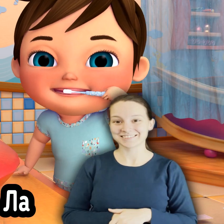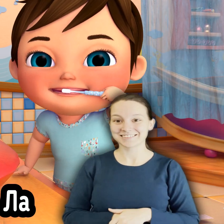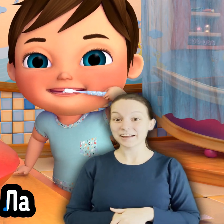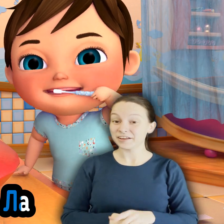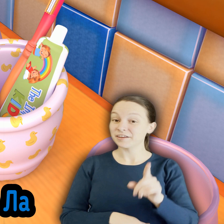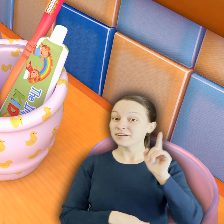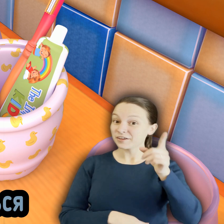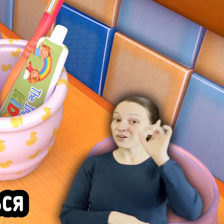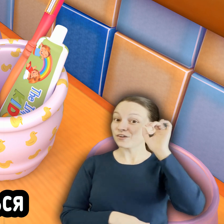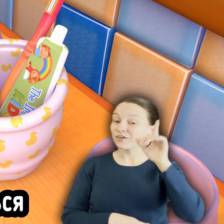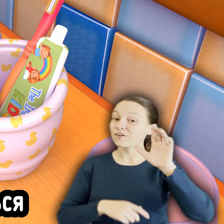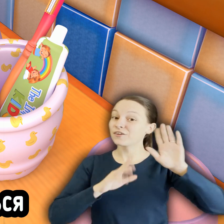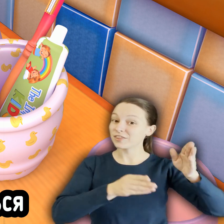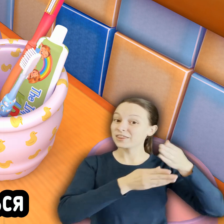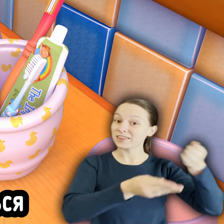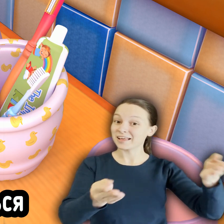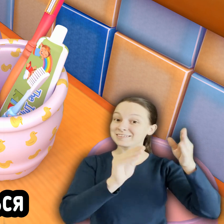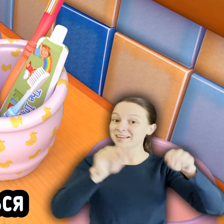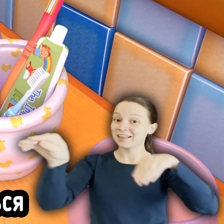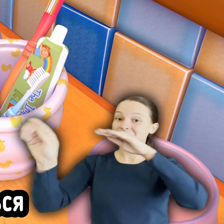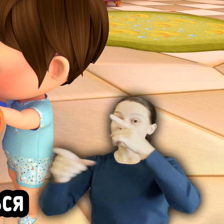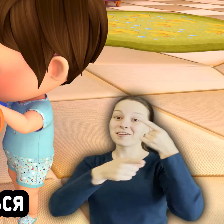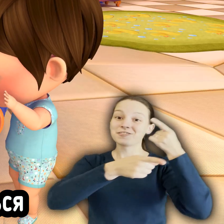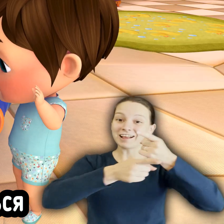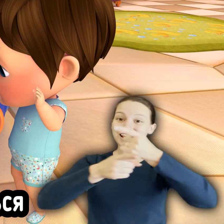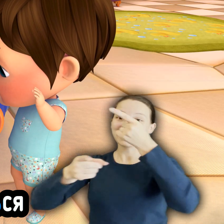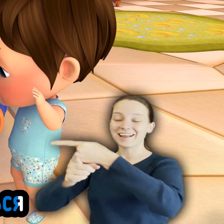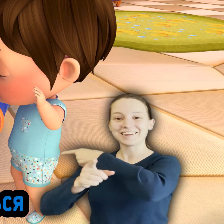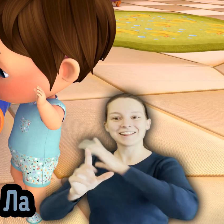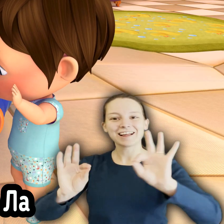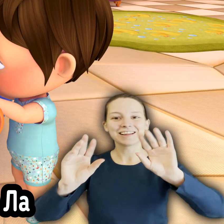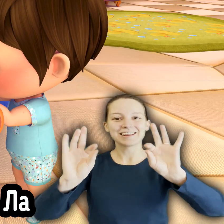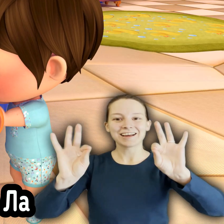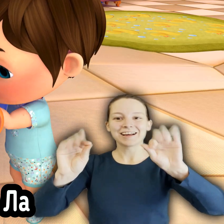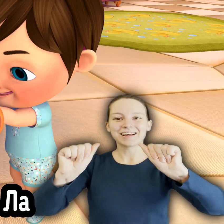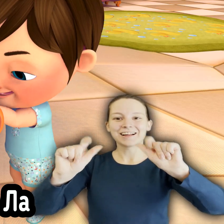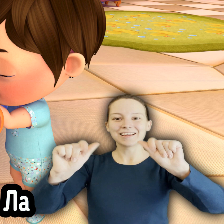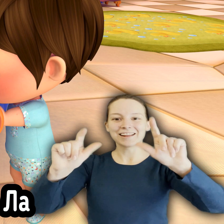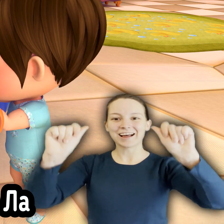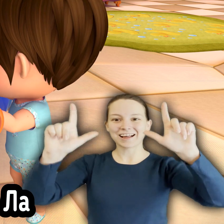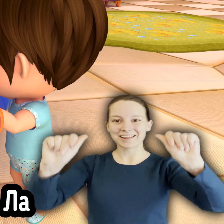Ла-ла-ла-ла-ла-ла-ла-ла. а потом пора прибраться.